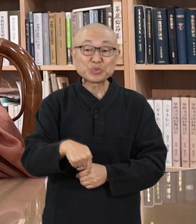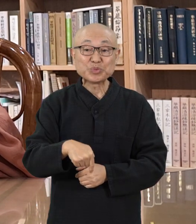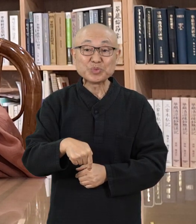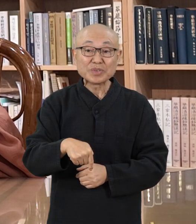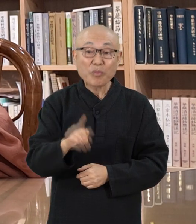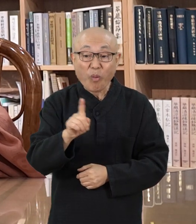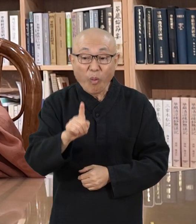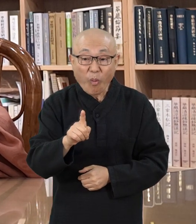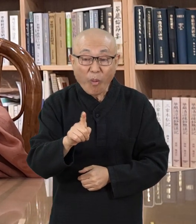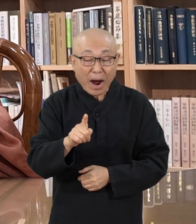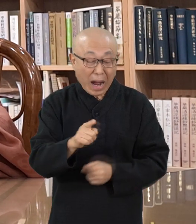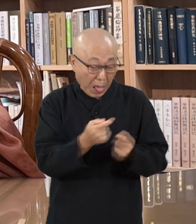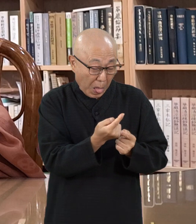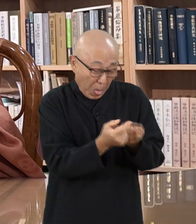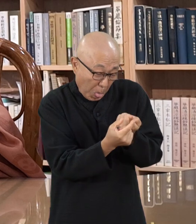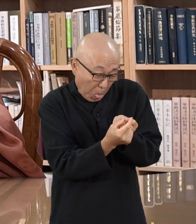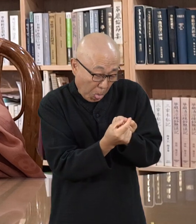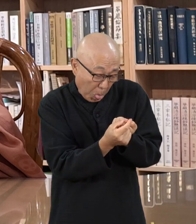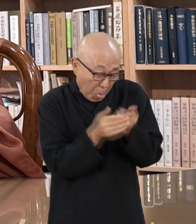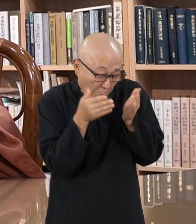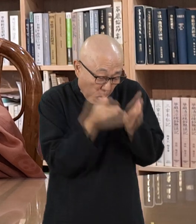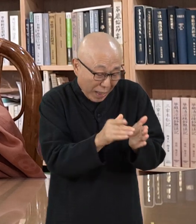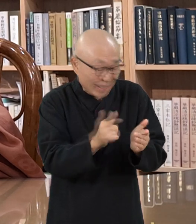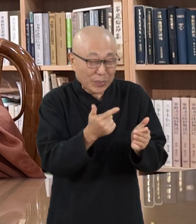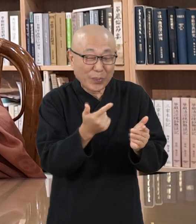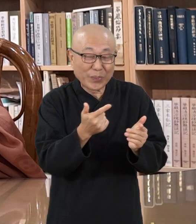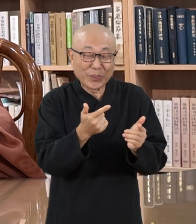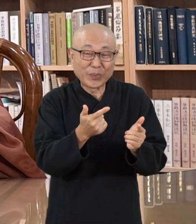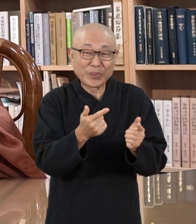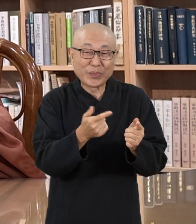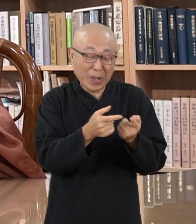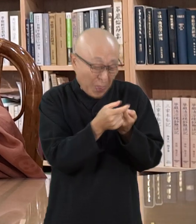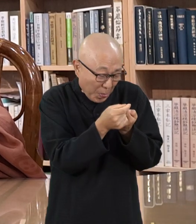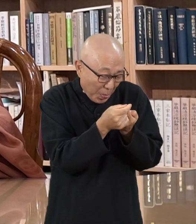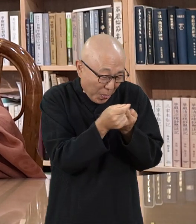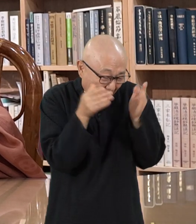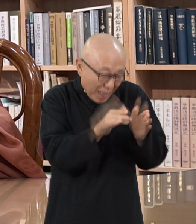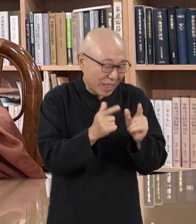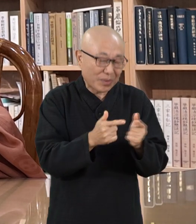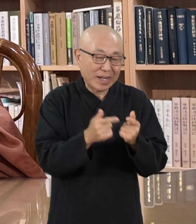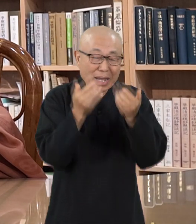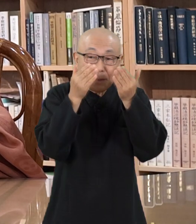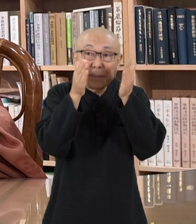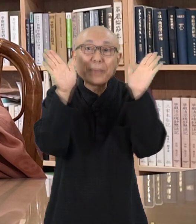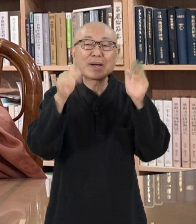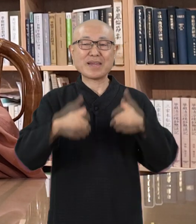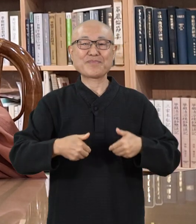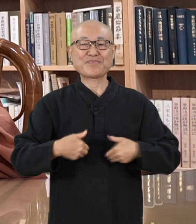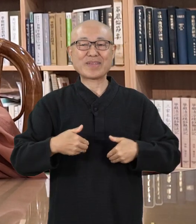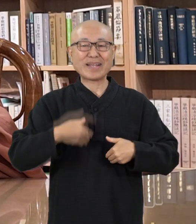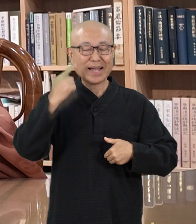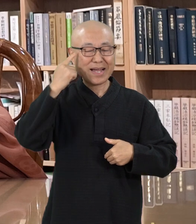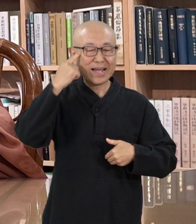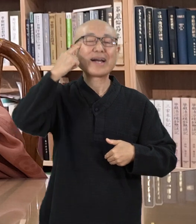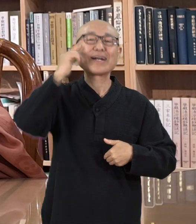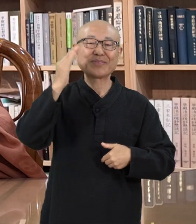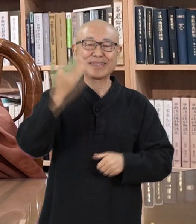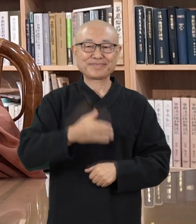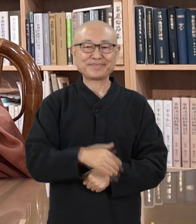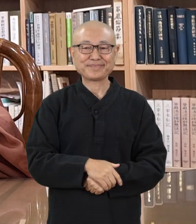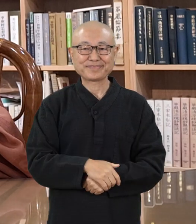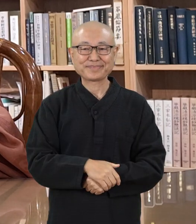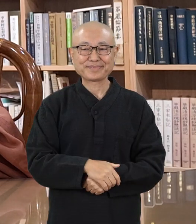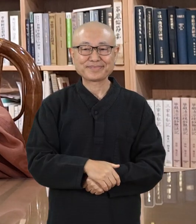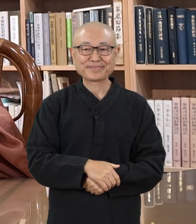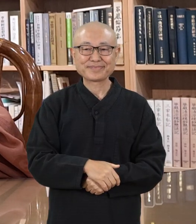어떤 지말적인 하나에 의해서 움직여지는 것이 아니라는 것을 깨닫게 되죠. 그래서 이러한 것은